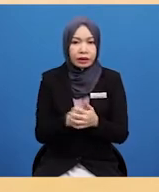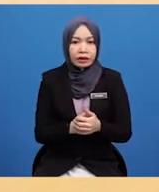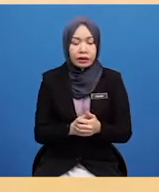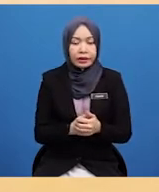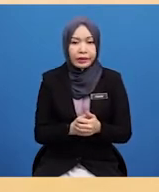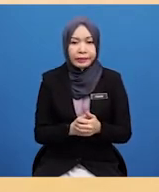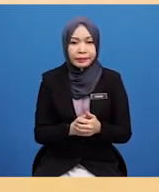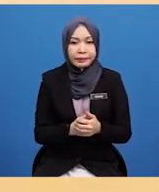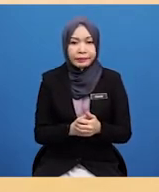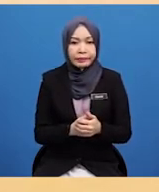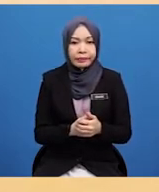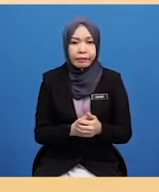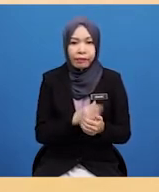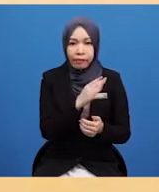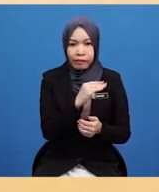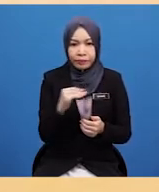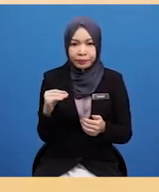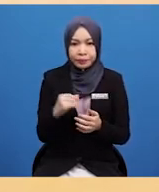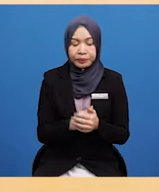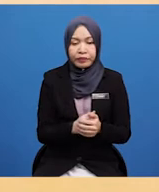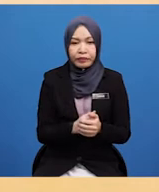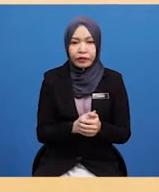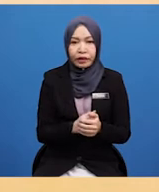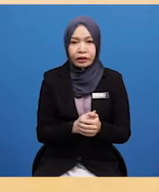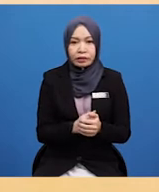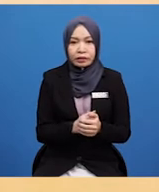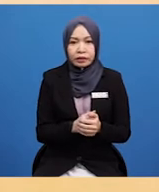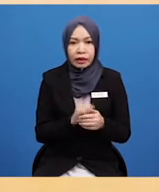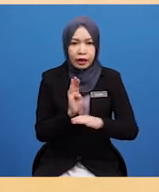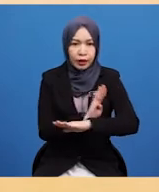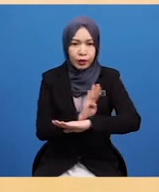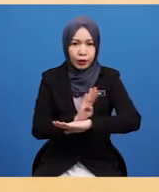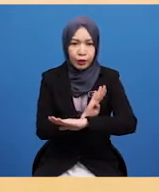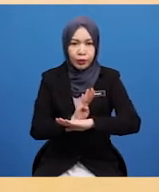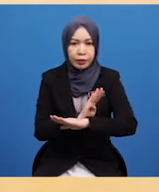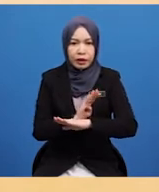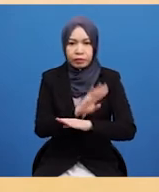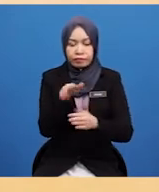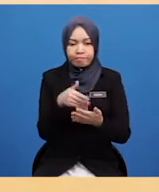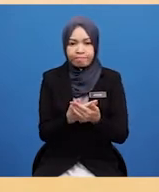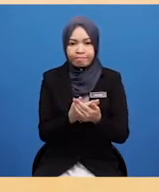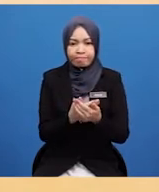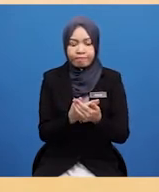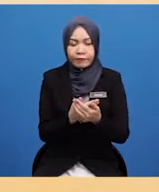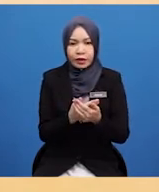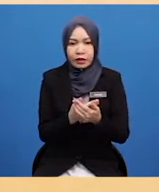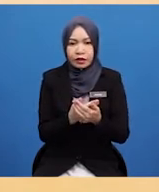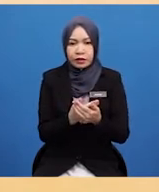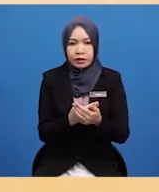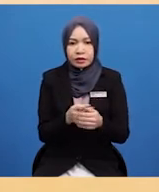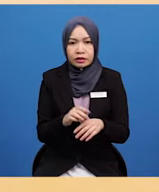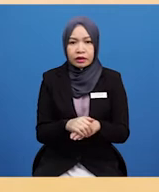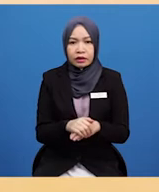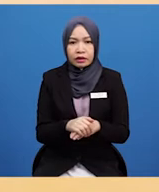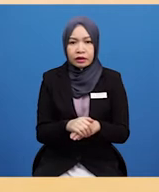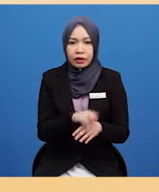Melayu dimanipulasi oleh British. Wang hasil pelombongan biji timah dan peladangan getah